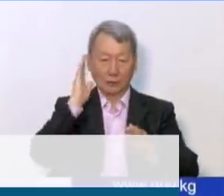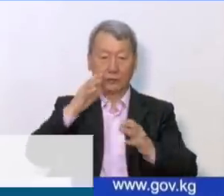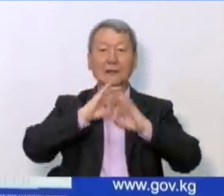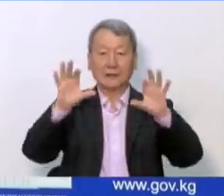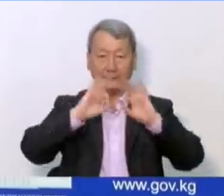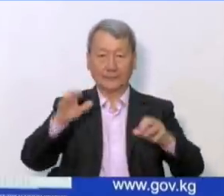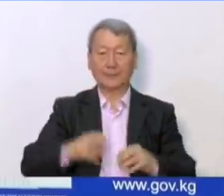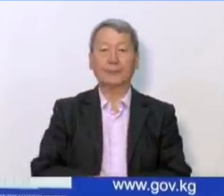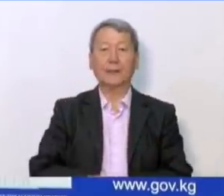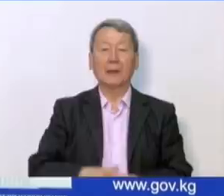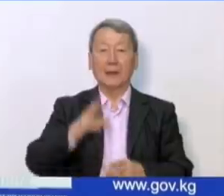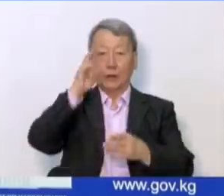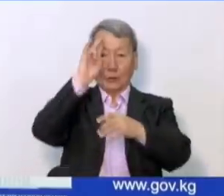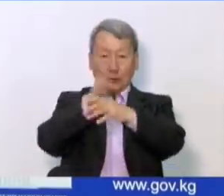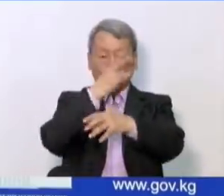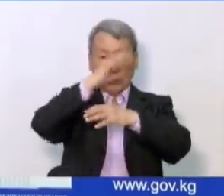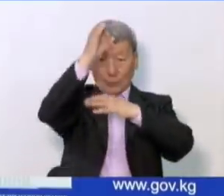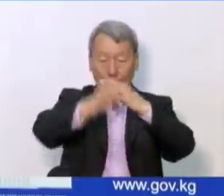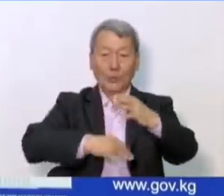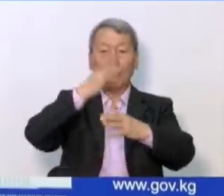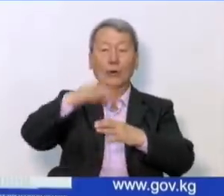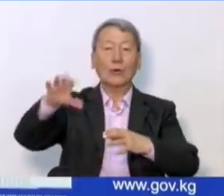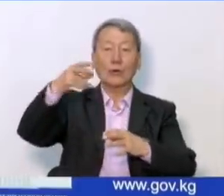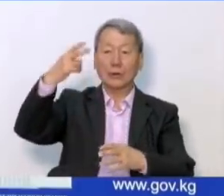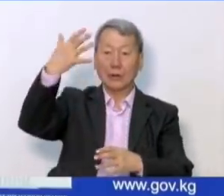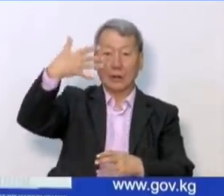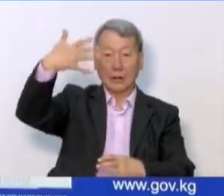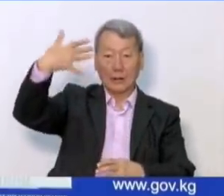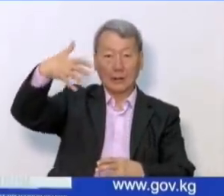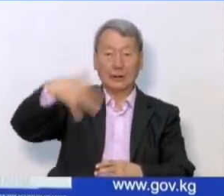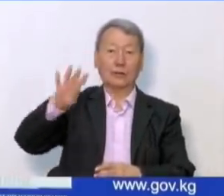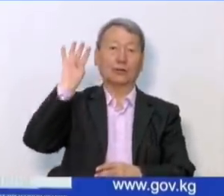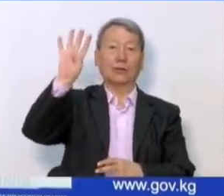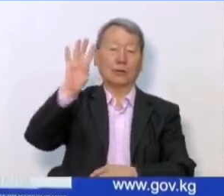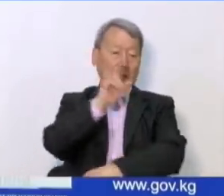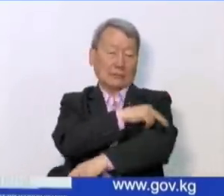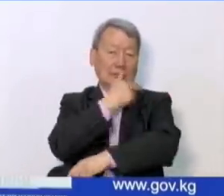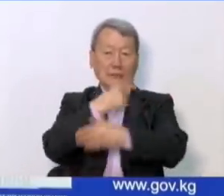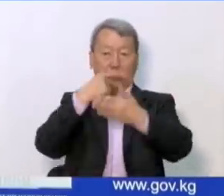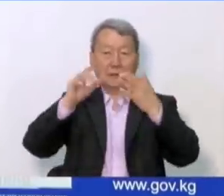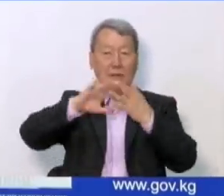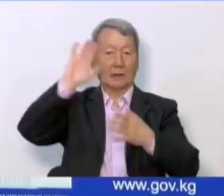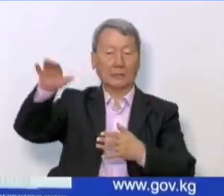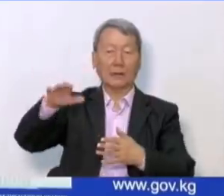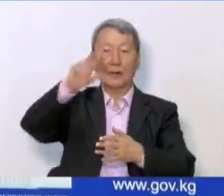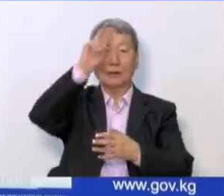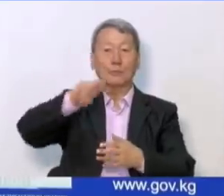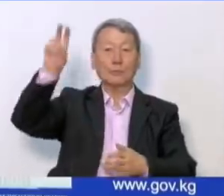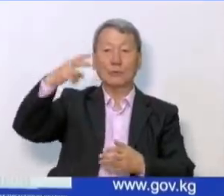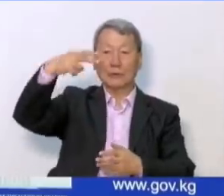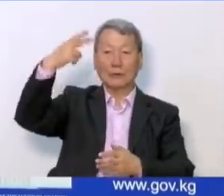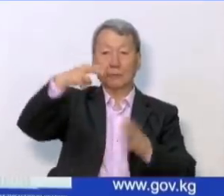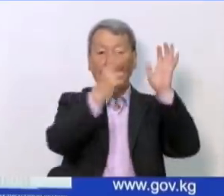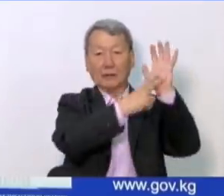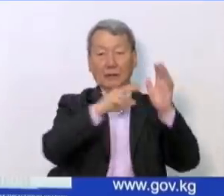кетейін. Бір сутка ішінде жалпысынан 54 бейтап орқанадан айығып шығарылды. Бішкек шарынан 27,